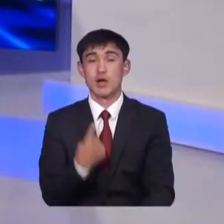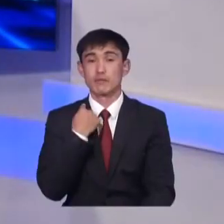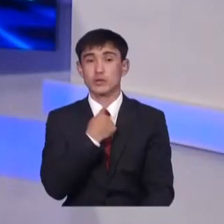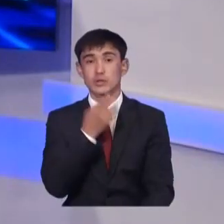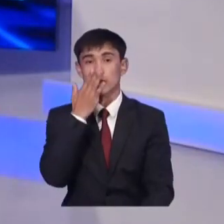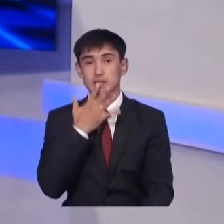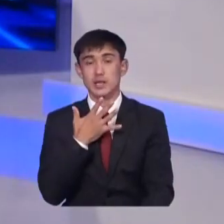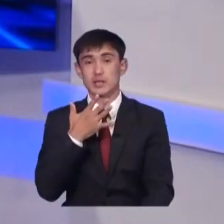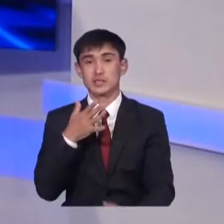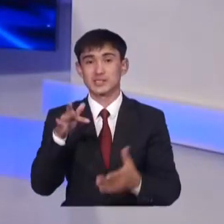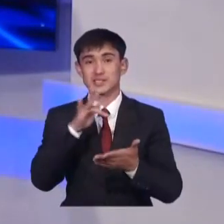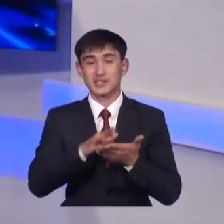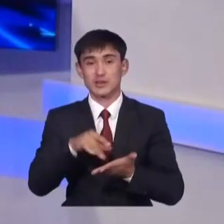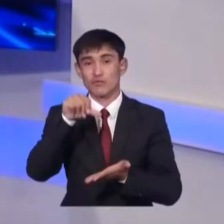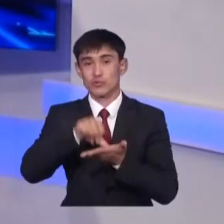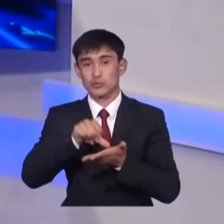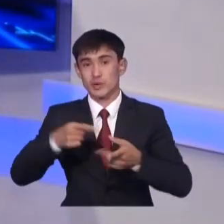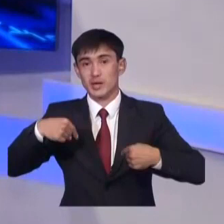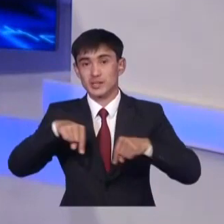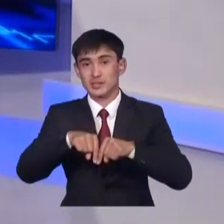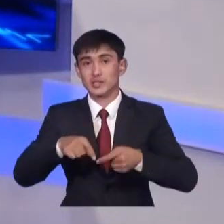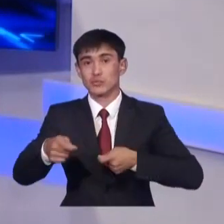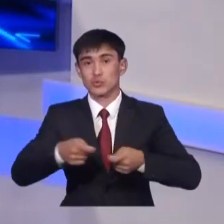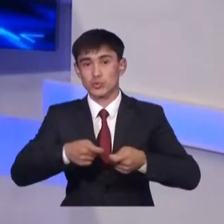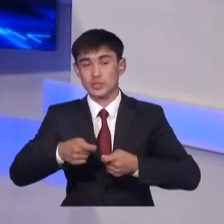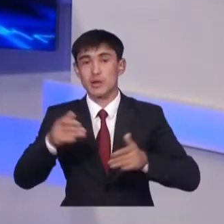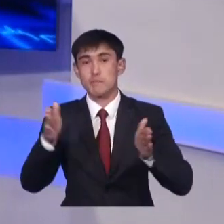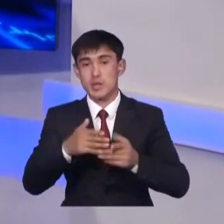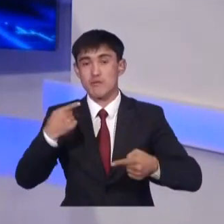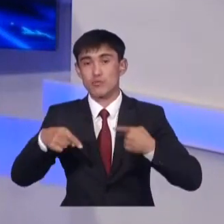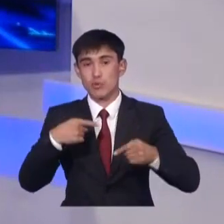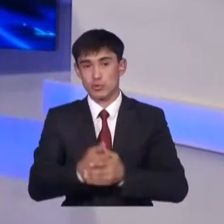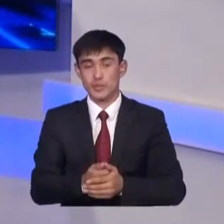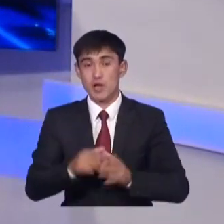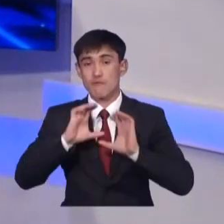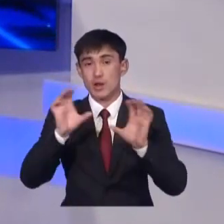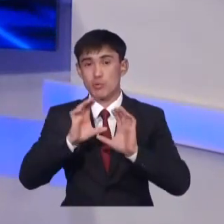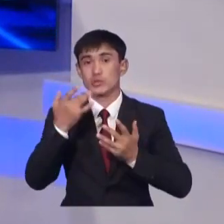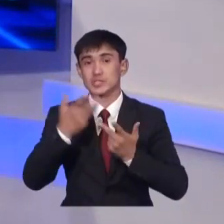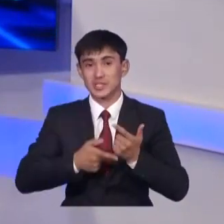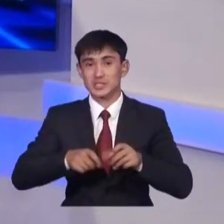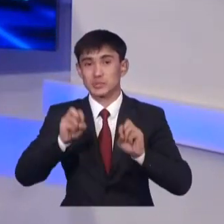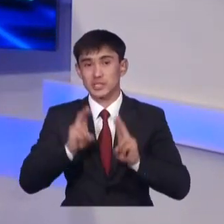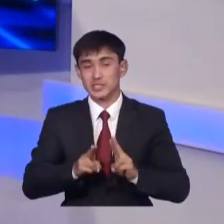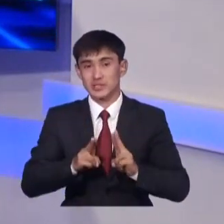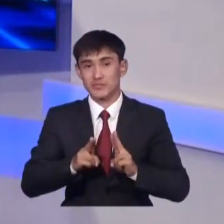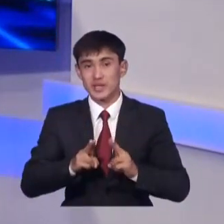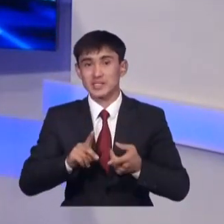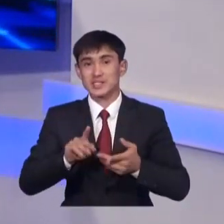В Талдыкургане Национальный аналитический центр выступил организатором турнира по мини-футболу и волейболу среди